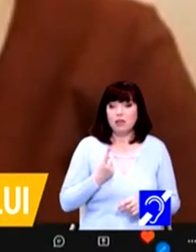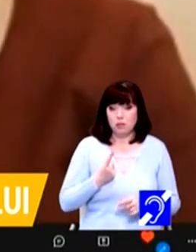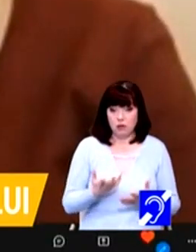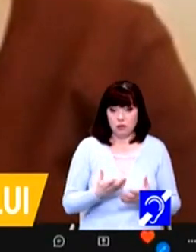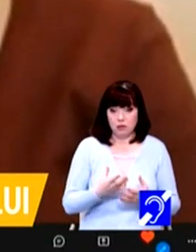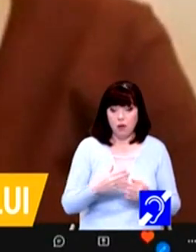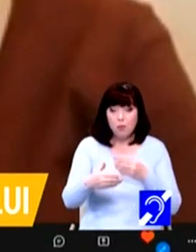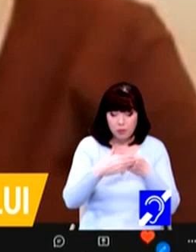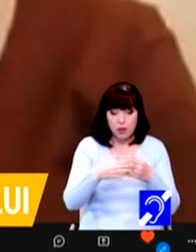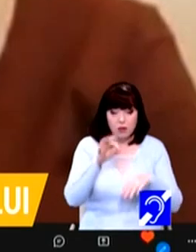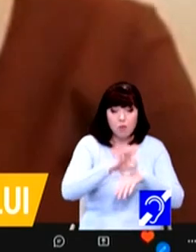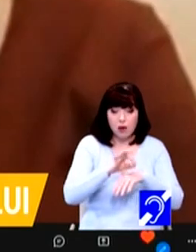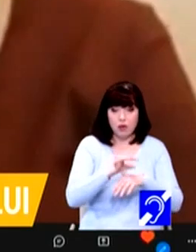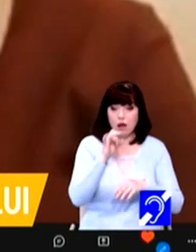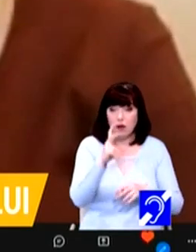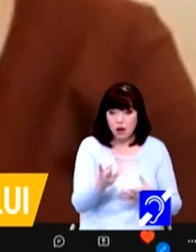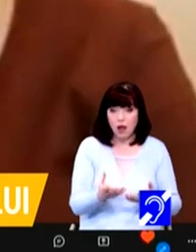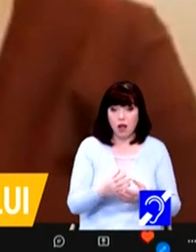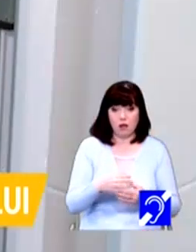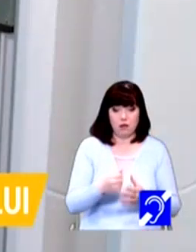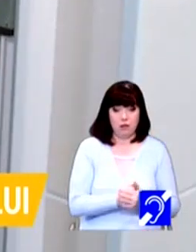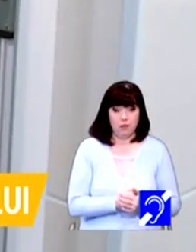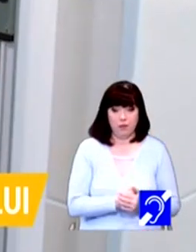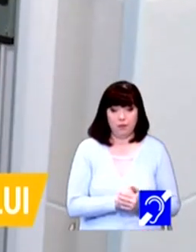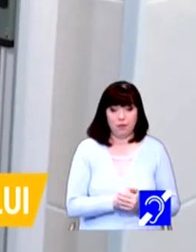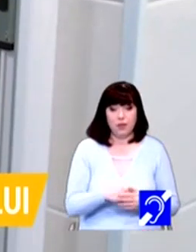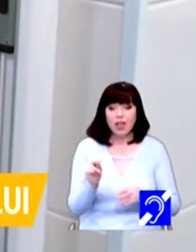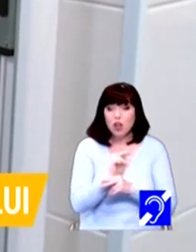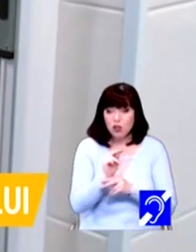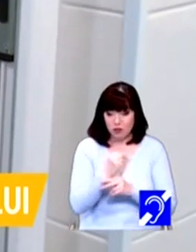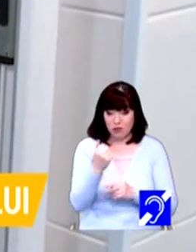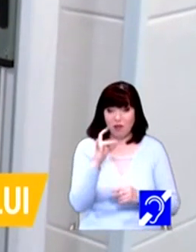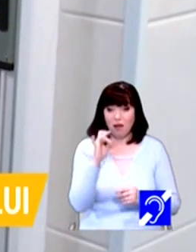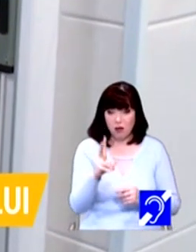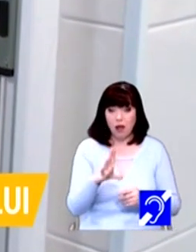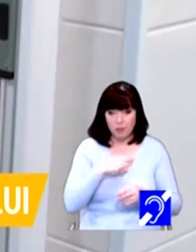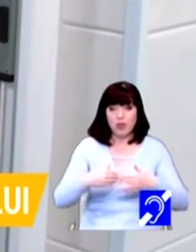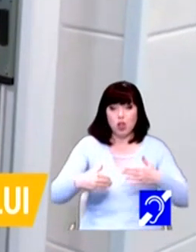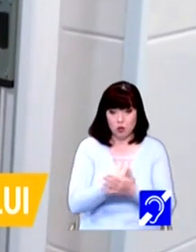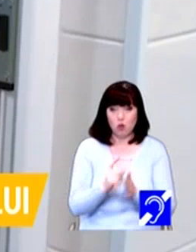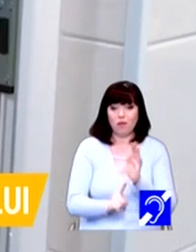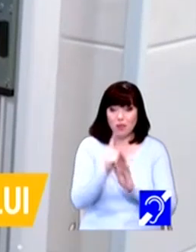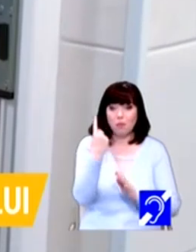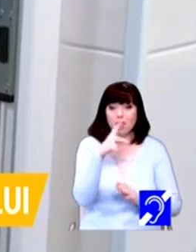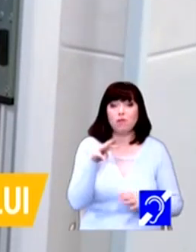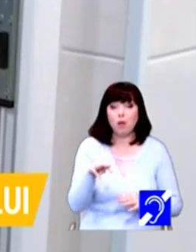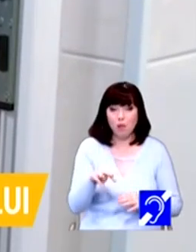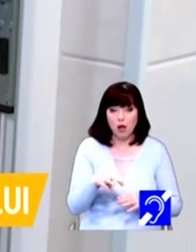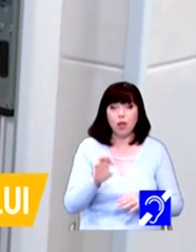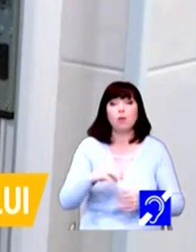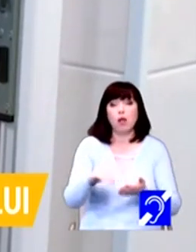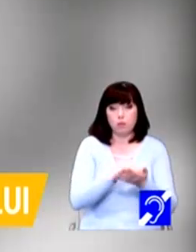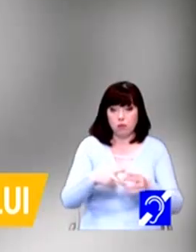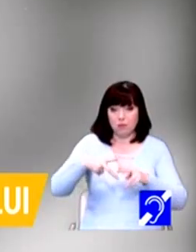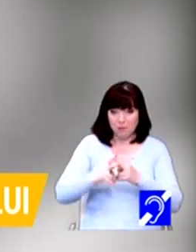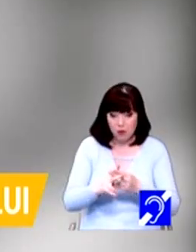în fața cancerului, în fața tancurilor, în fața tuturor. Tratamentul oncologic a fost reluat pe 1 martie. O altă întrerupere ar putea